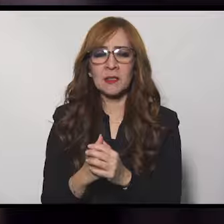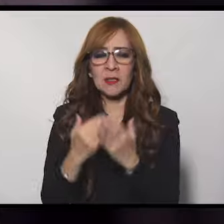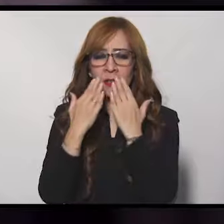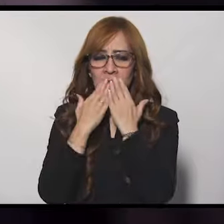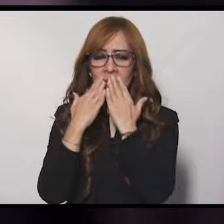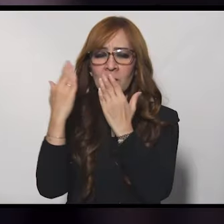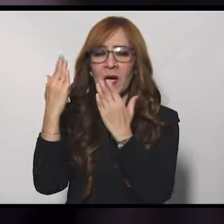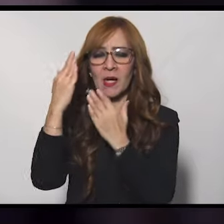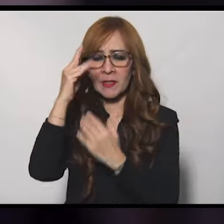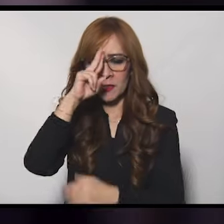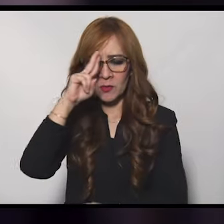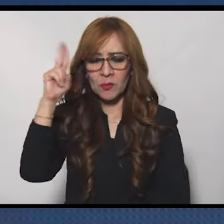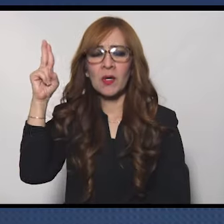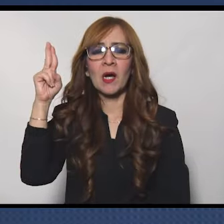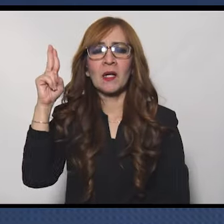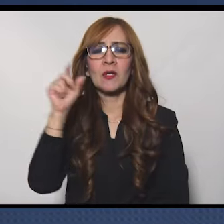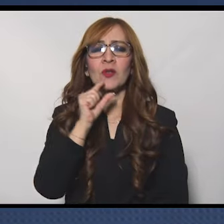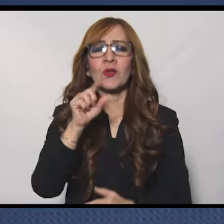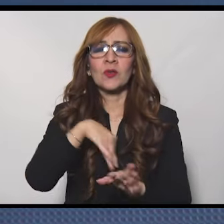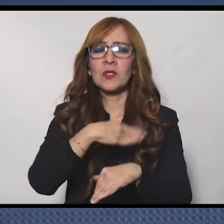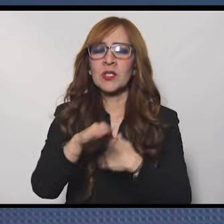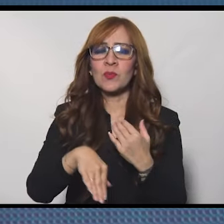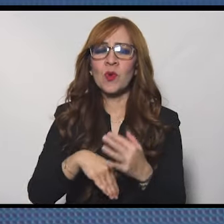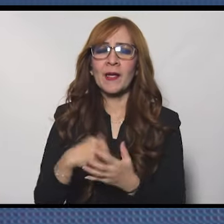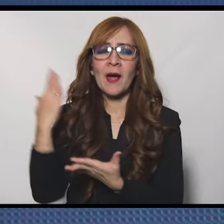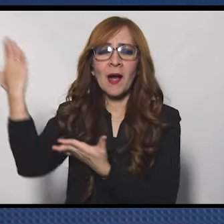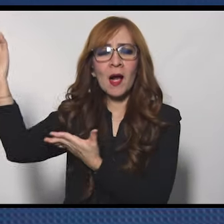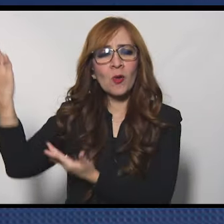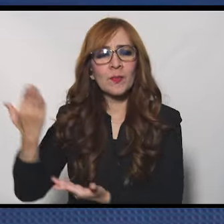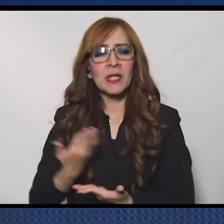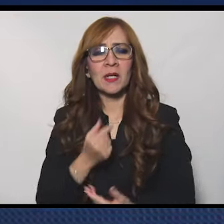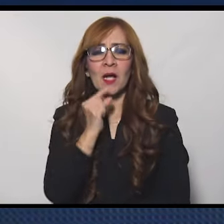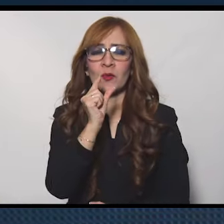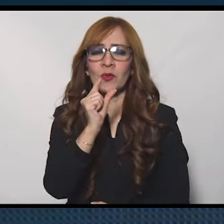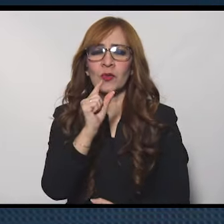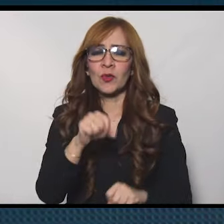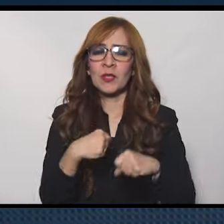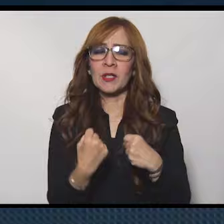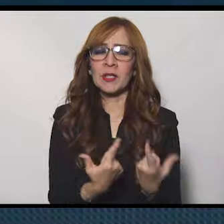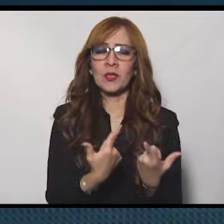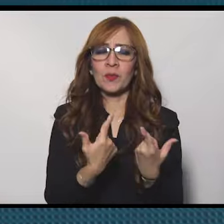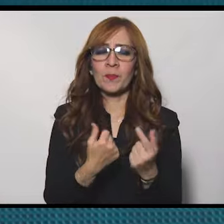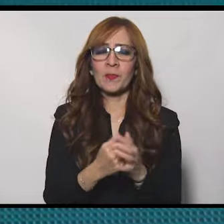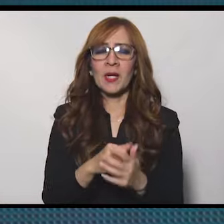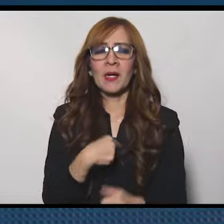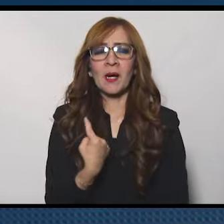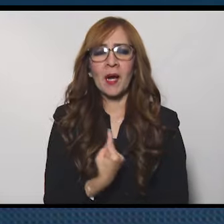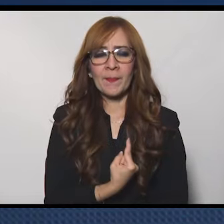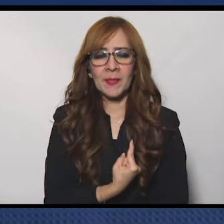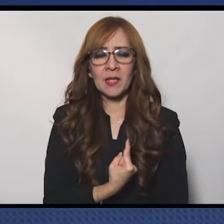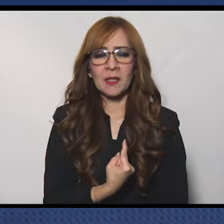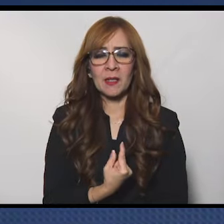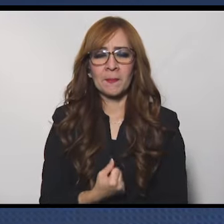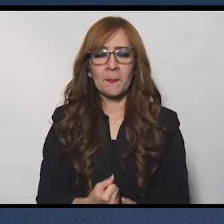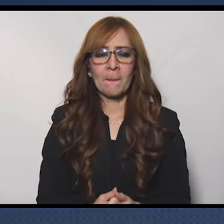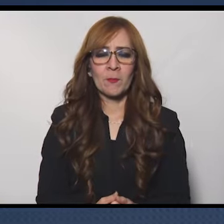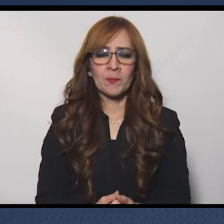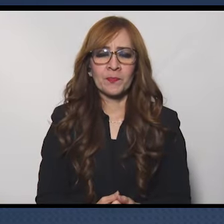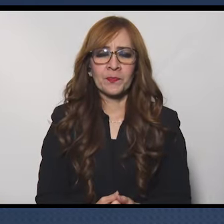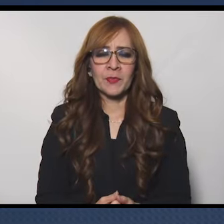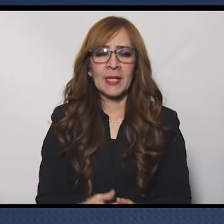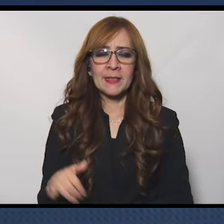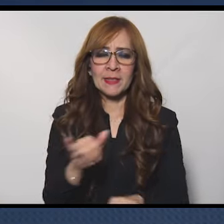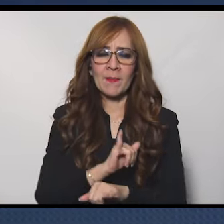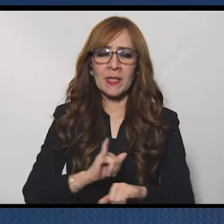God for everything you've done in our life. Thank you, Jesus. In Jesus' mighty name we pray.